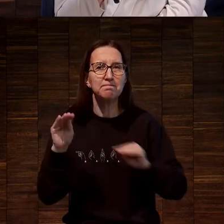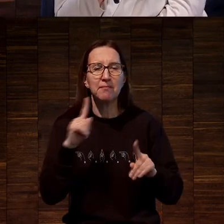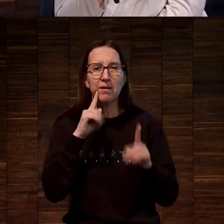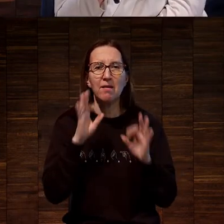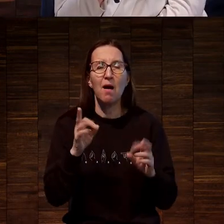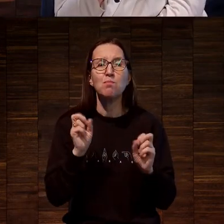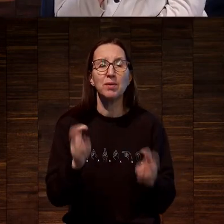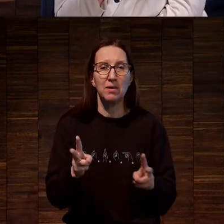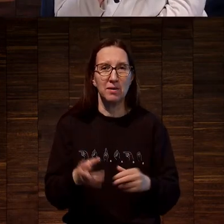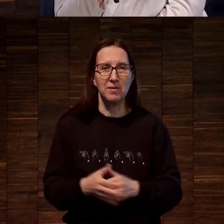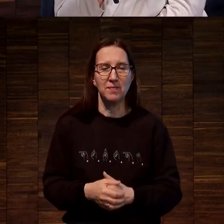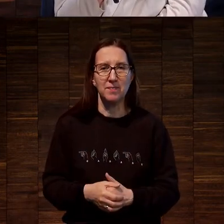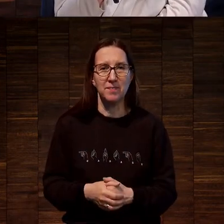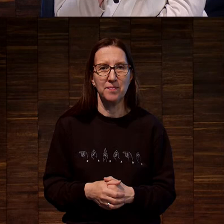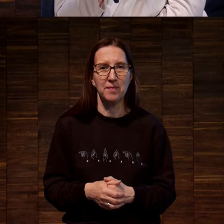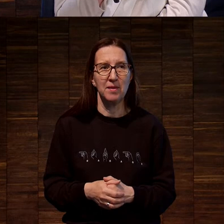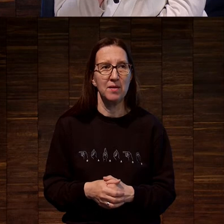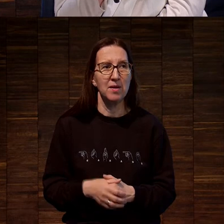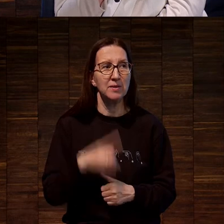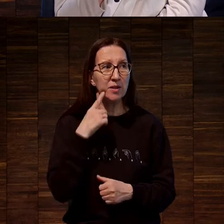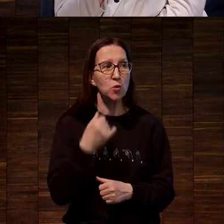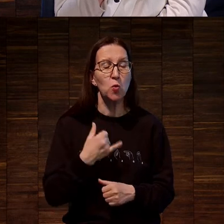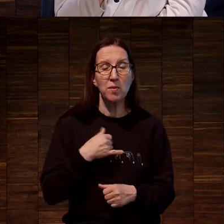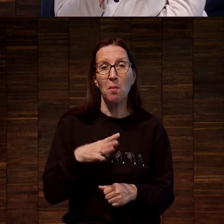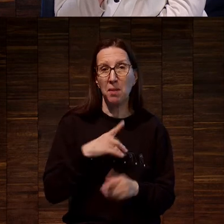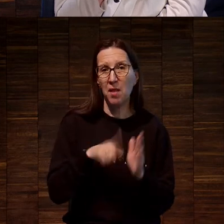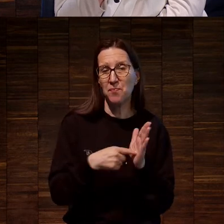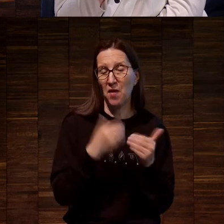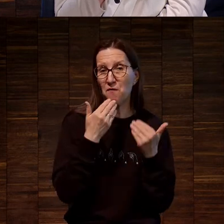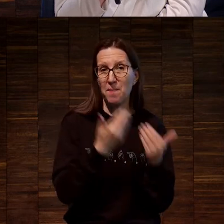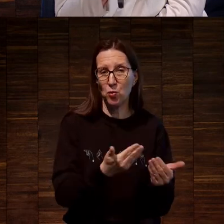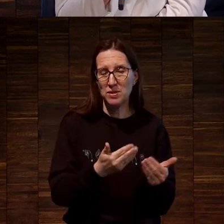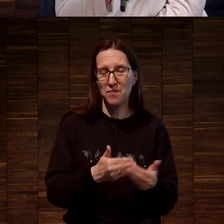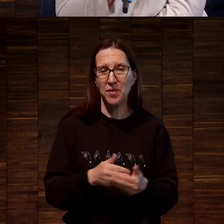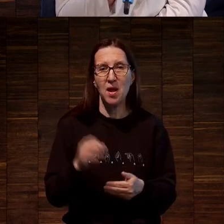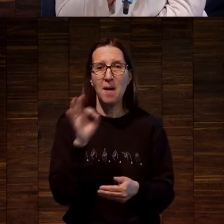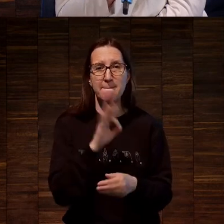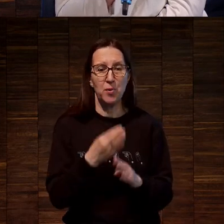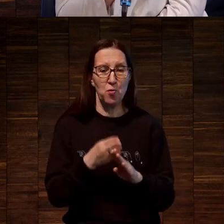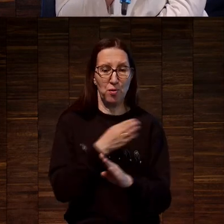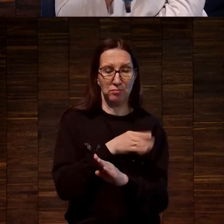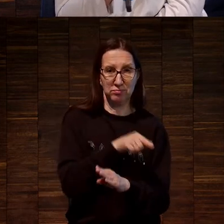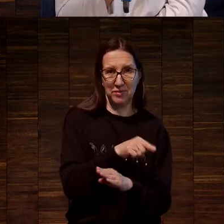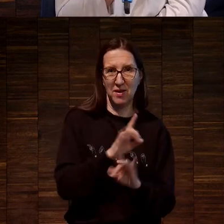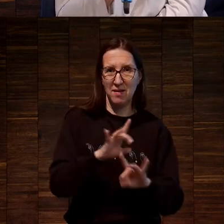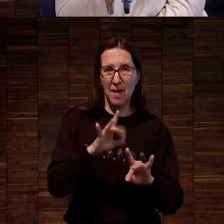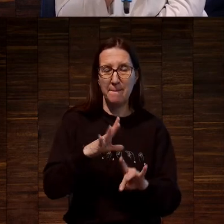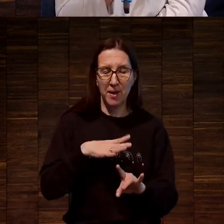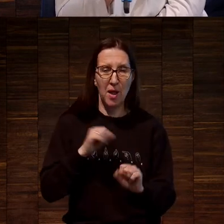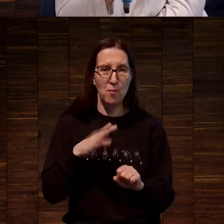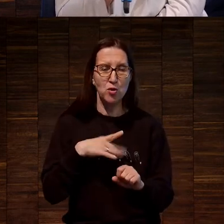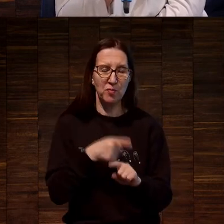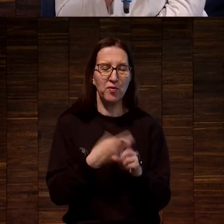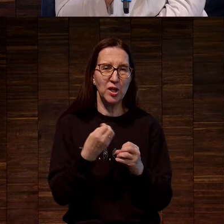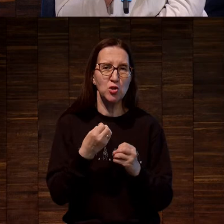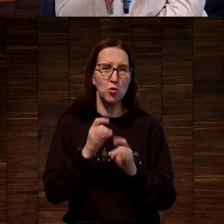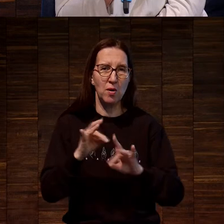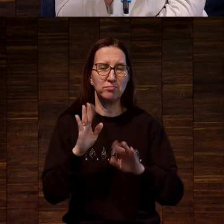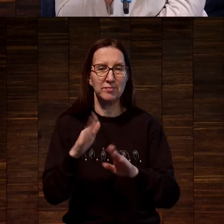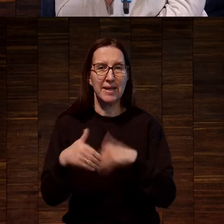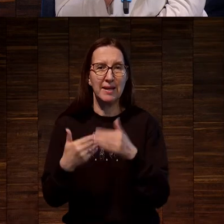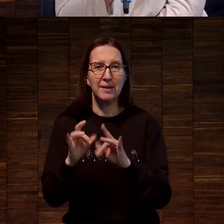Да, это у меня... Сейчас я не знаю, слышно. Да. У меня был вопрос про, ну, про предыдущую часть, но я думаю, что, может быть, до этого вы дойдете еще